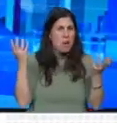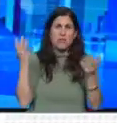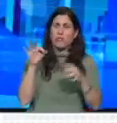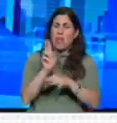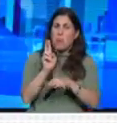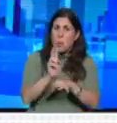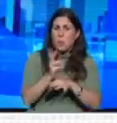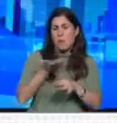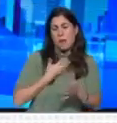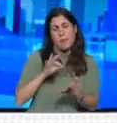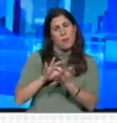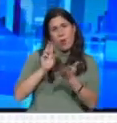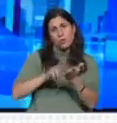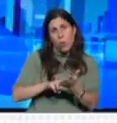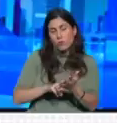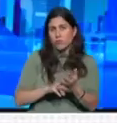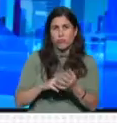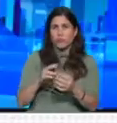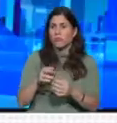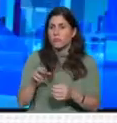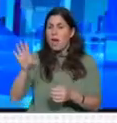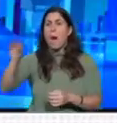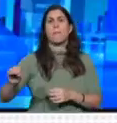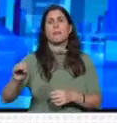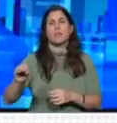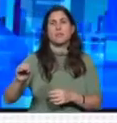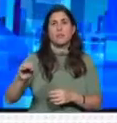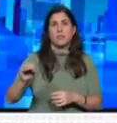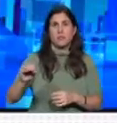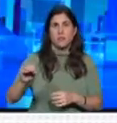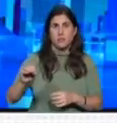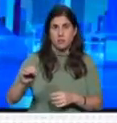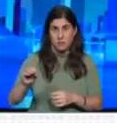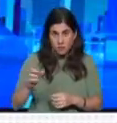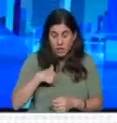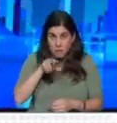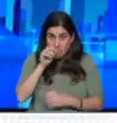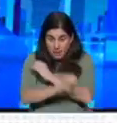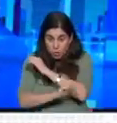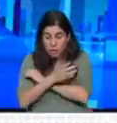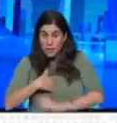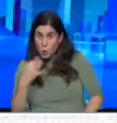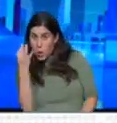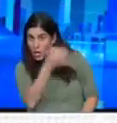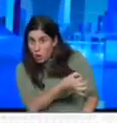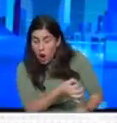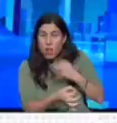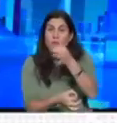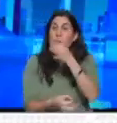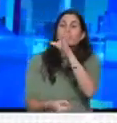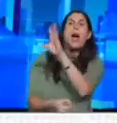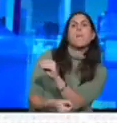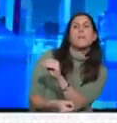קורס שמקבל נקודות זכות, חד משמעית הושתקו, אוקיי? וכשאני אומר הושתקו, אני מדבר על סטודנטים שרצו לשאול שאלות, והמרצה אמר להם, בלי